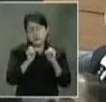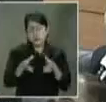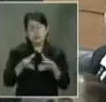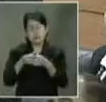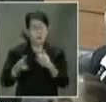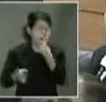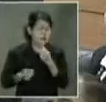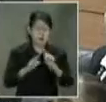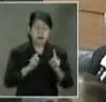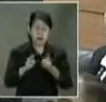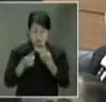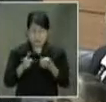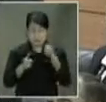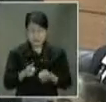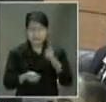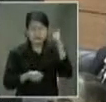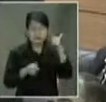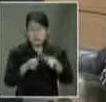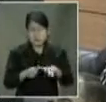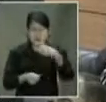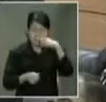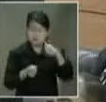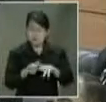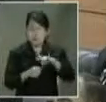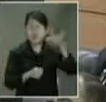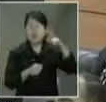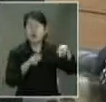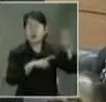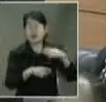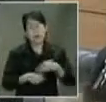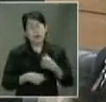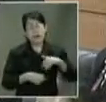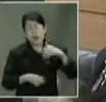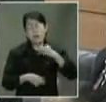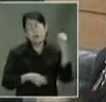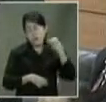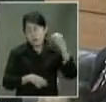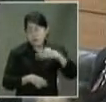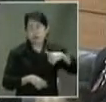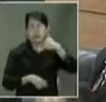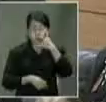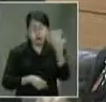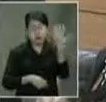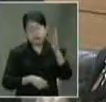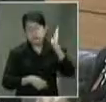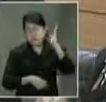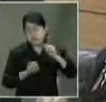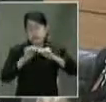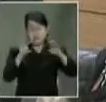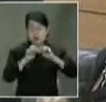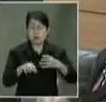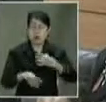กครั้งว่าให้ชุมนุมเพื่อเรียกร้องประชาธิปไตยโดยสันติแต่ก็ไปกล่าวหาท่